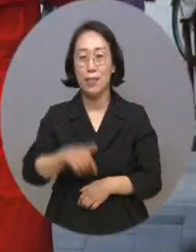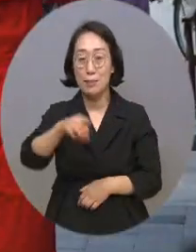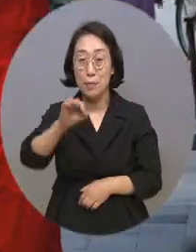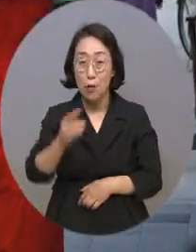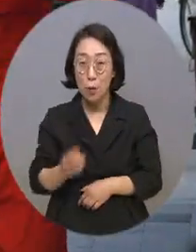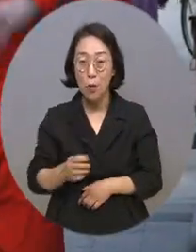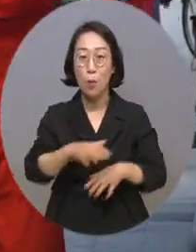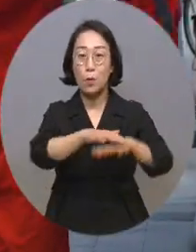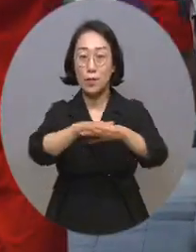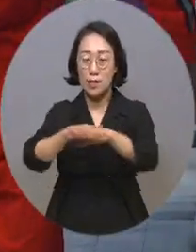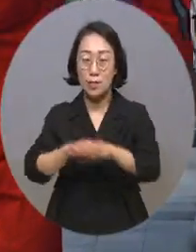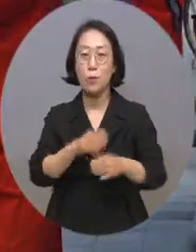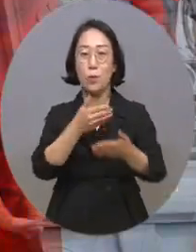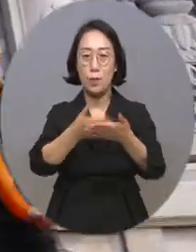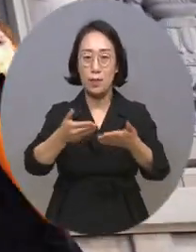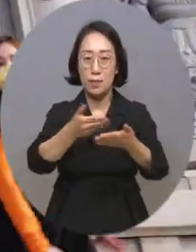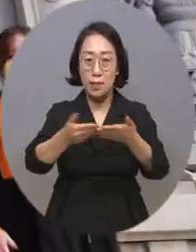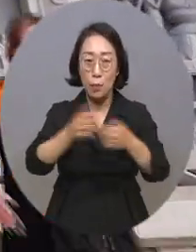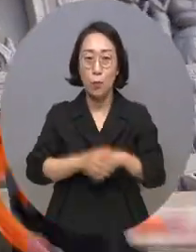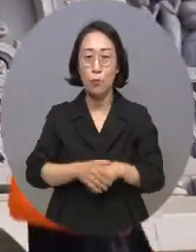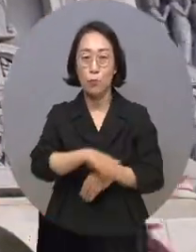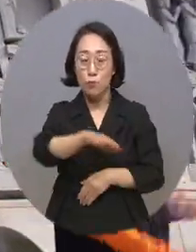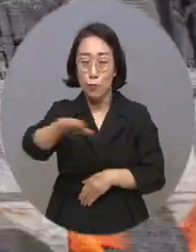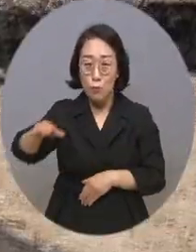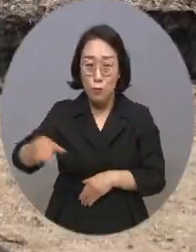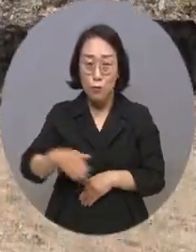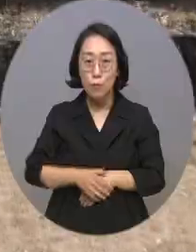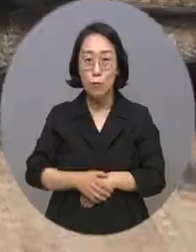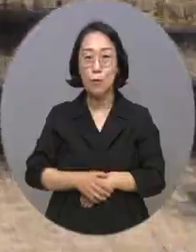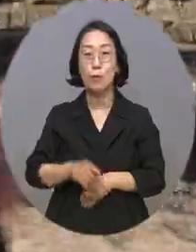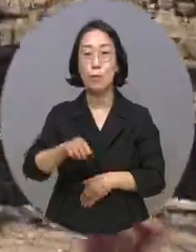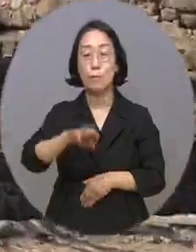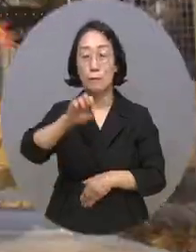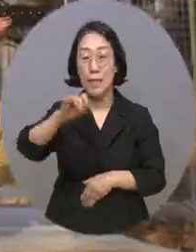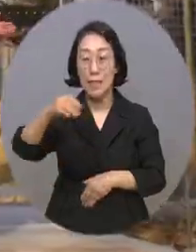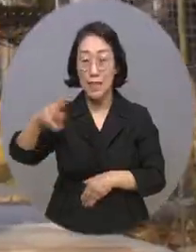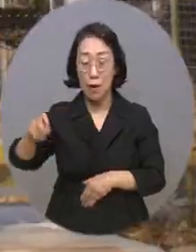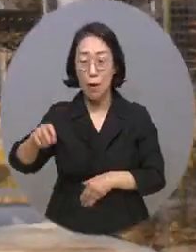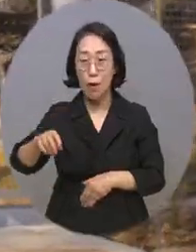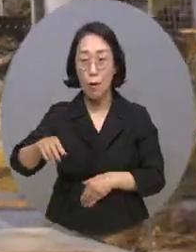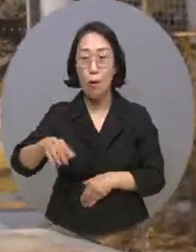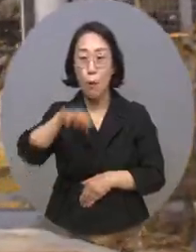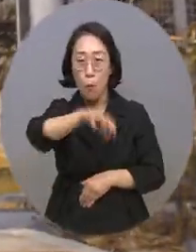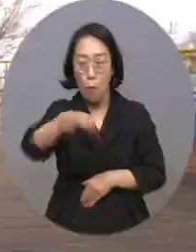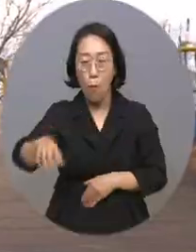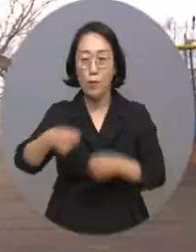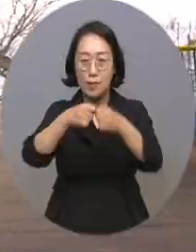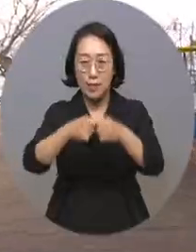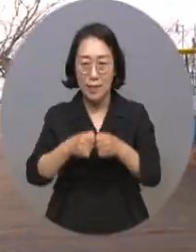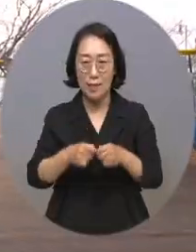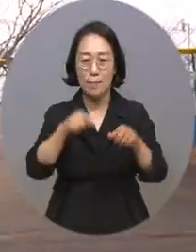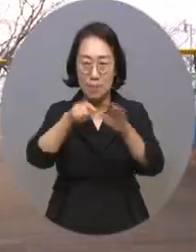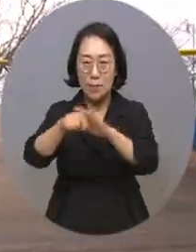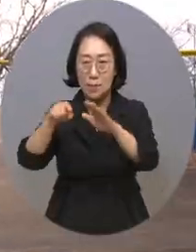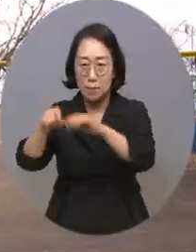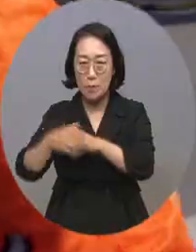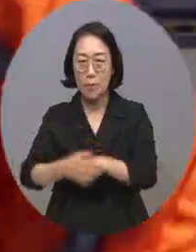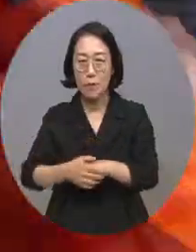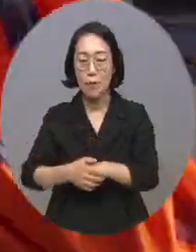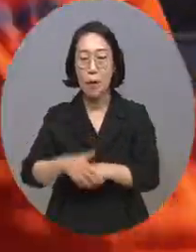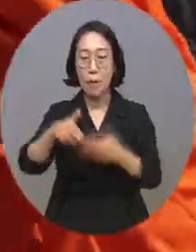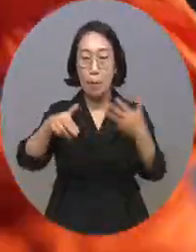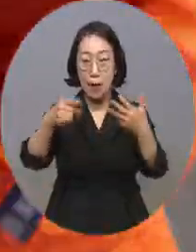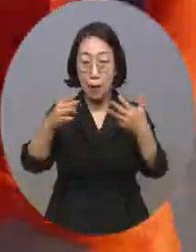대동력 지도를 그리고 우리는 미디어 국토 대장정을 그리네 두고 돌아 팔도 감사